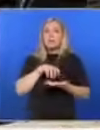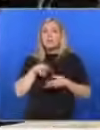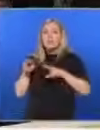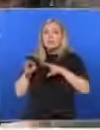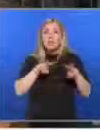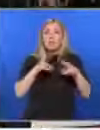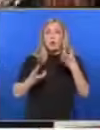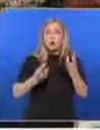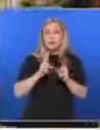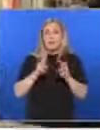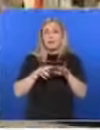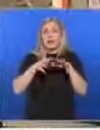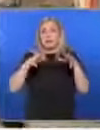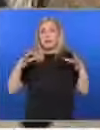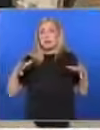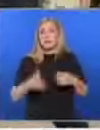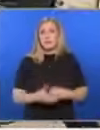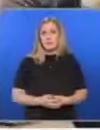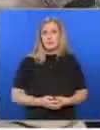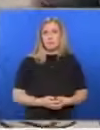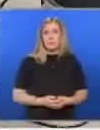следят огънят да не се разрастне.